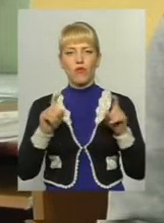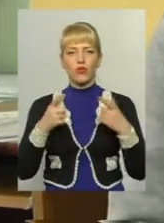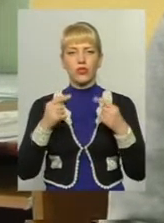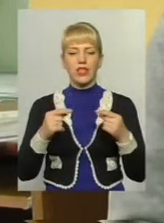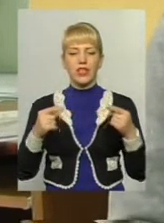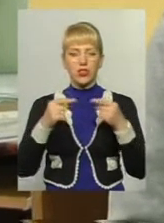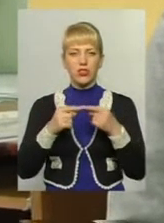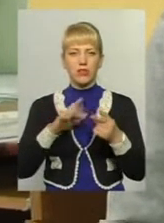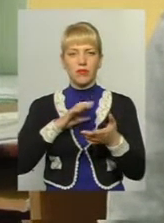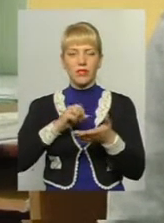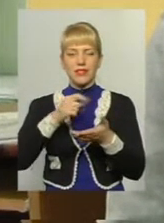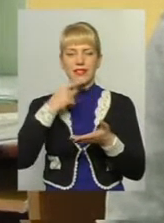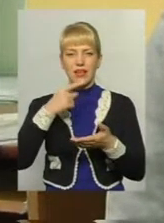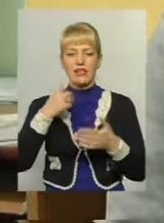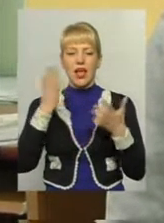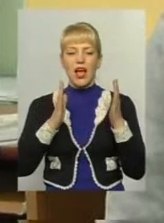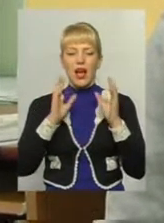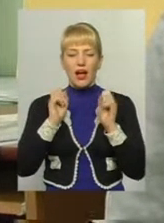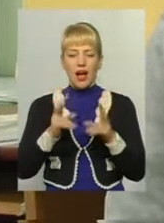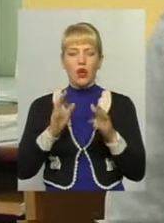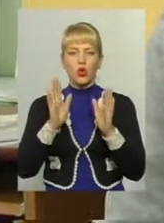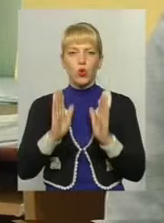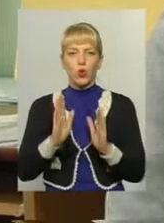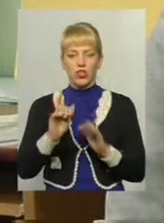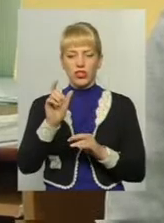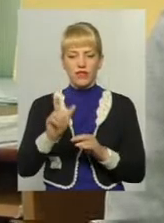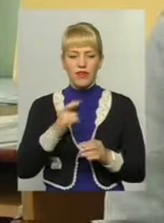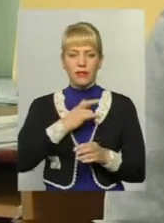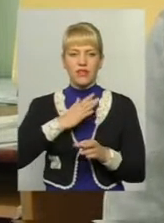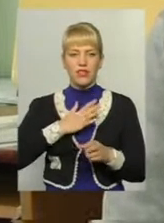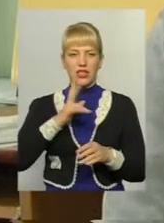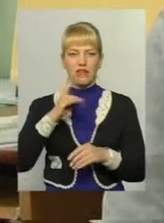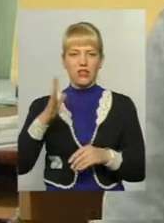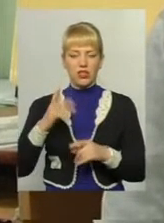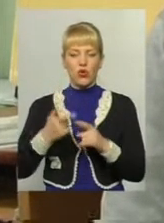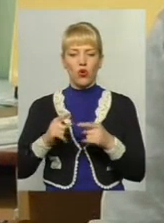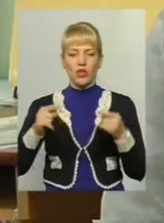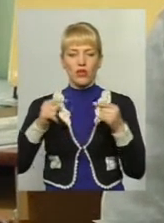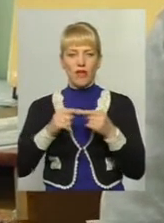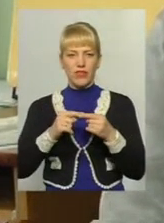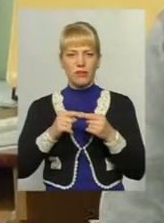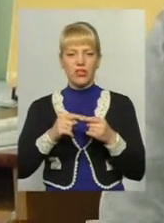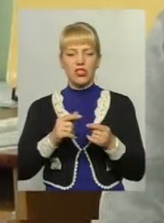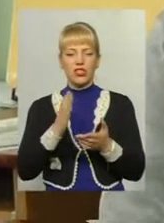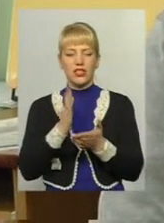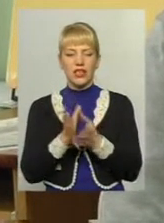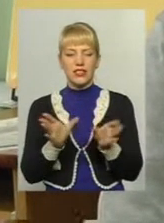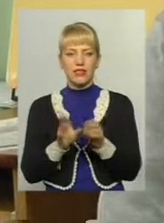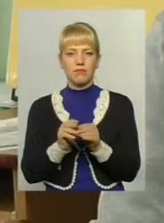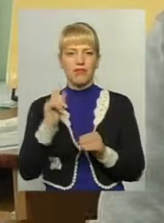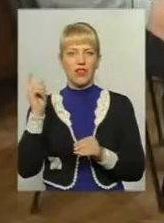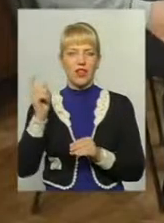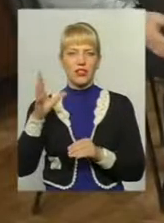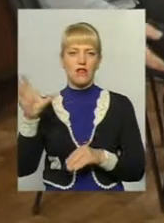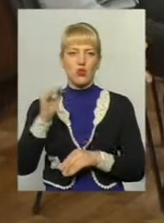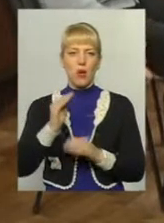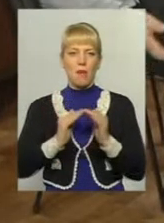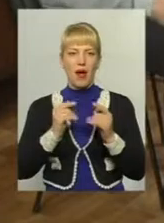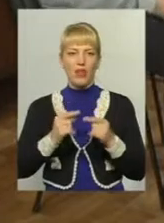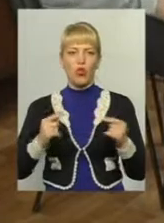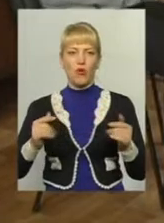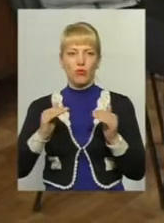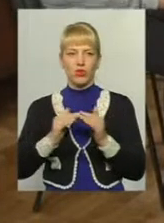було сказано, що як тільки чоловік приватизує квартиру, він автоматично становиться співвласником всього майна будинку. Таким